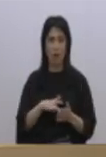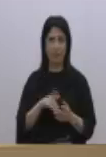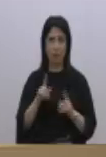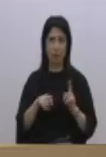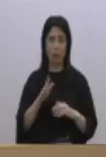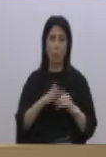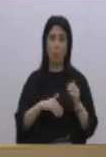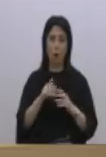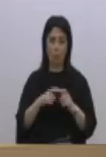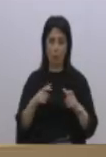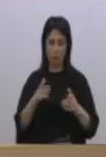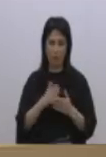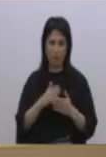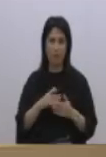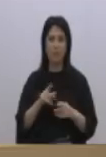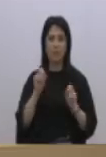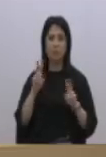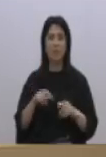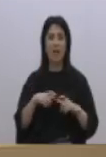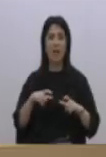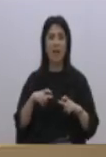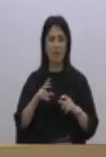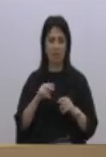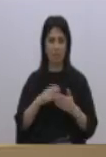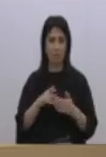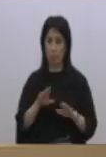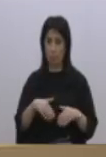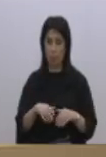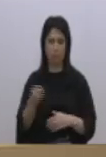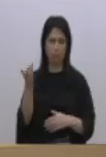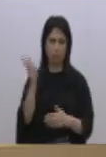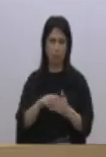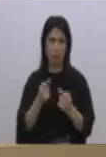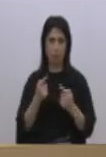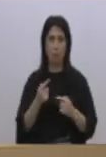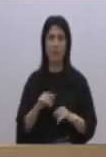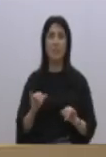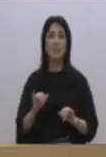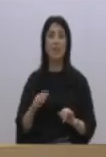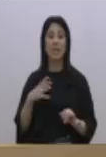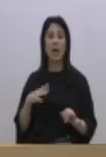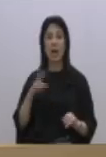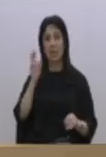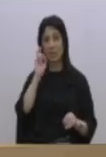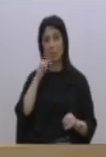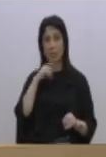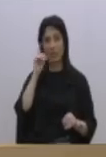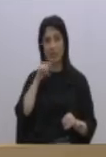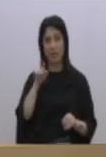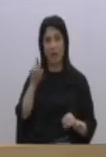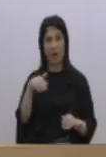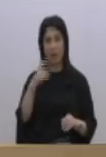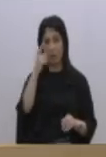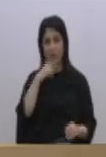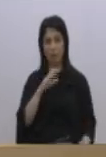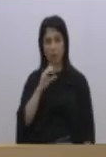ქვეყანაში პროფესიული ბარათი ქვია ზოგან ლიცენზია ქვია და ასე შემდეგ და ასე შემდეგ და სად არის ქართული სახელმწიფო მე ვიცი რომ აქ არ არის